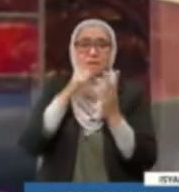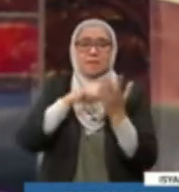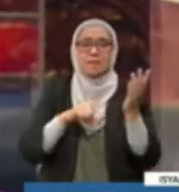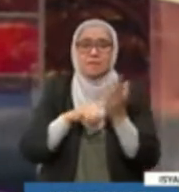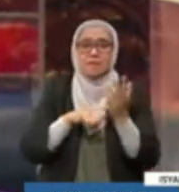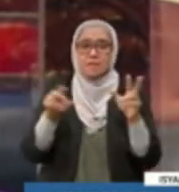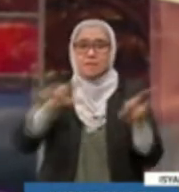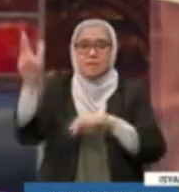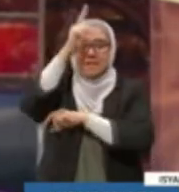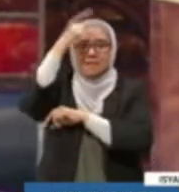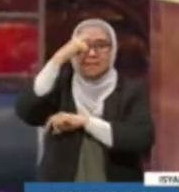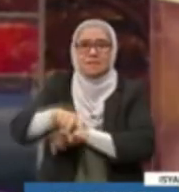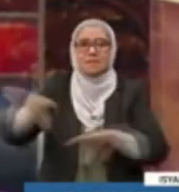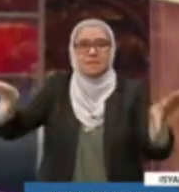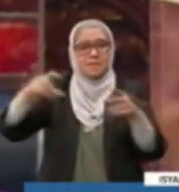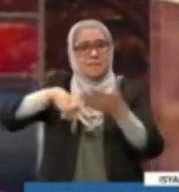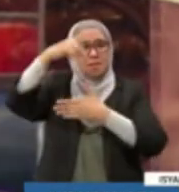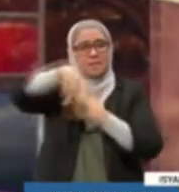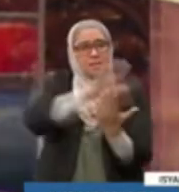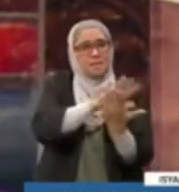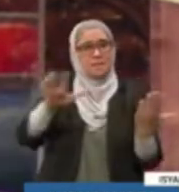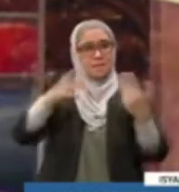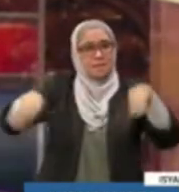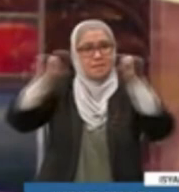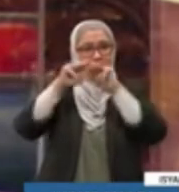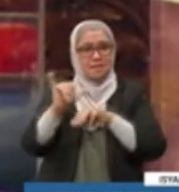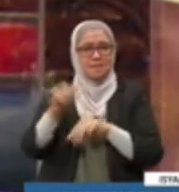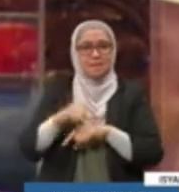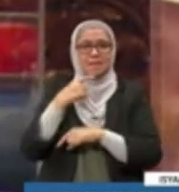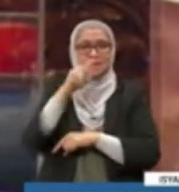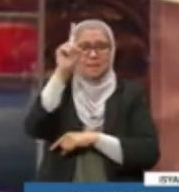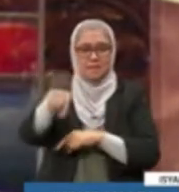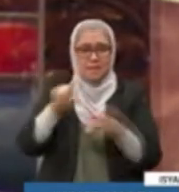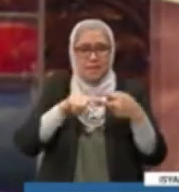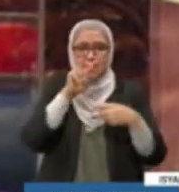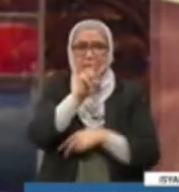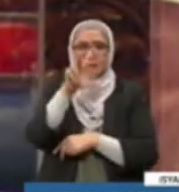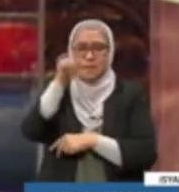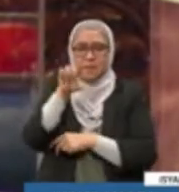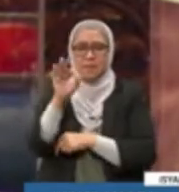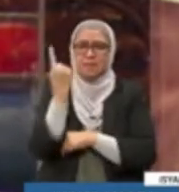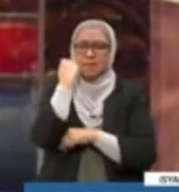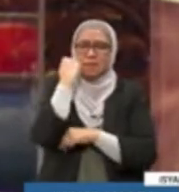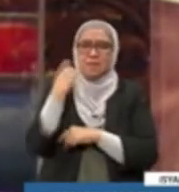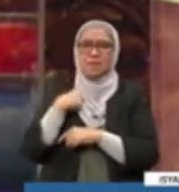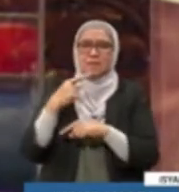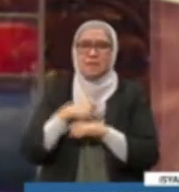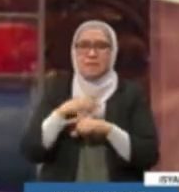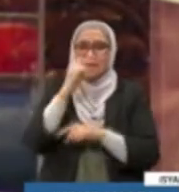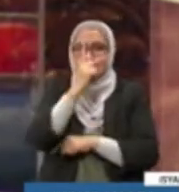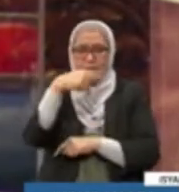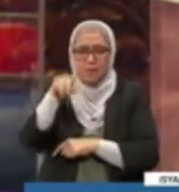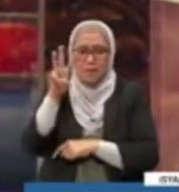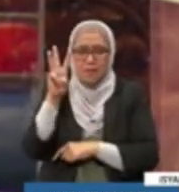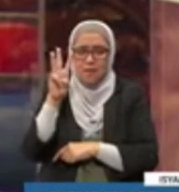masjid gini-gini lain juga dan satu soalnya lagi adalah pada debut 3 September baru ini Kementerian wanita ada Mirip ada